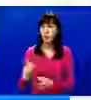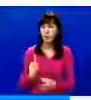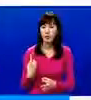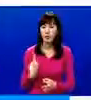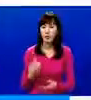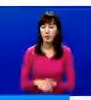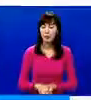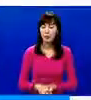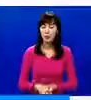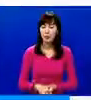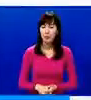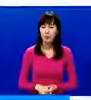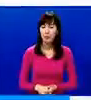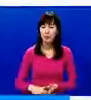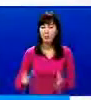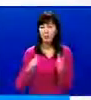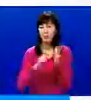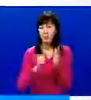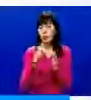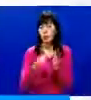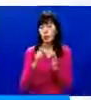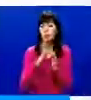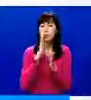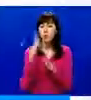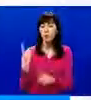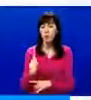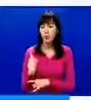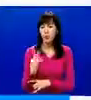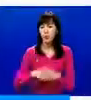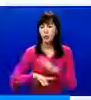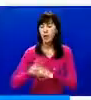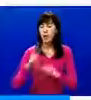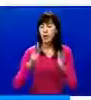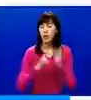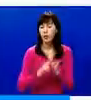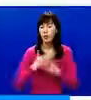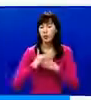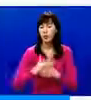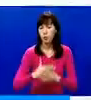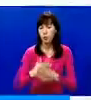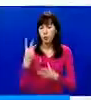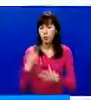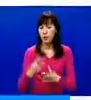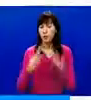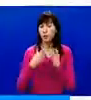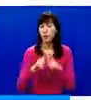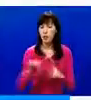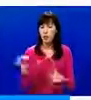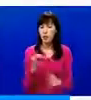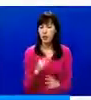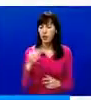часов утра мы будут дежурить наши сотрудники, это 8 спасателей водолазов и 2 единицы техники. А также со